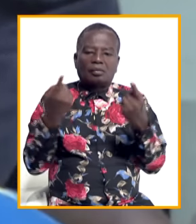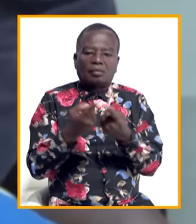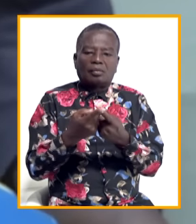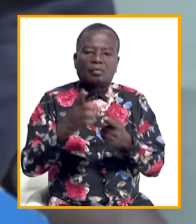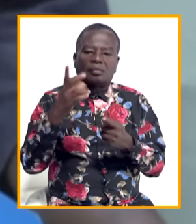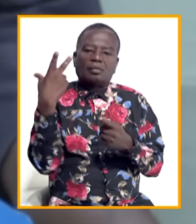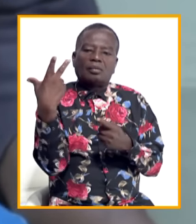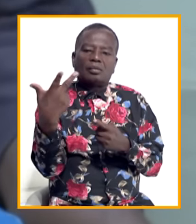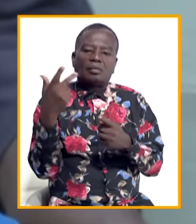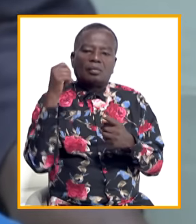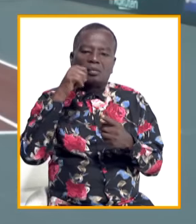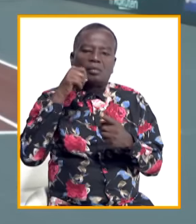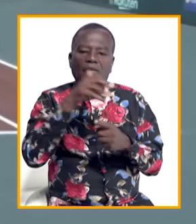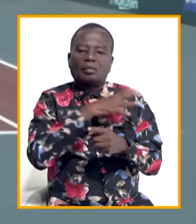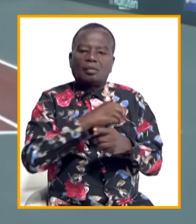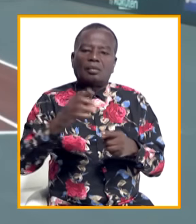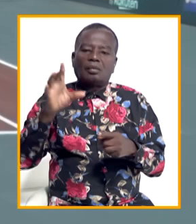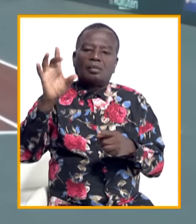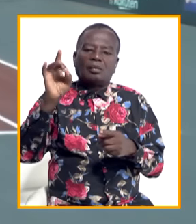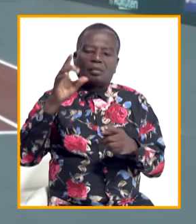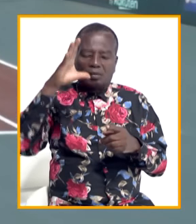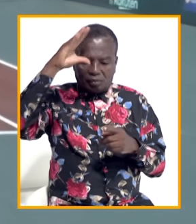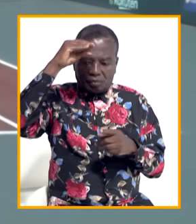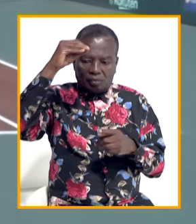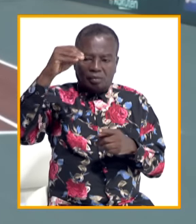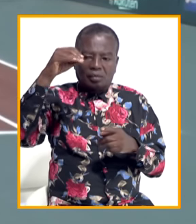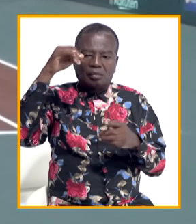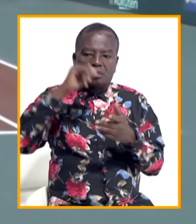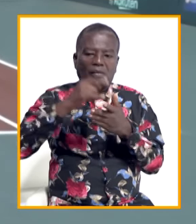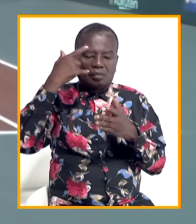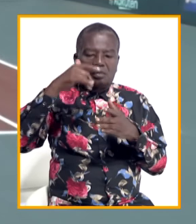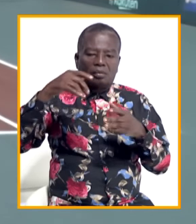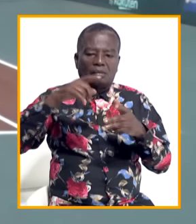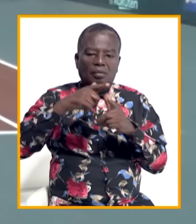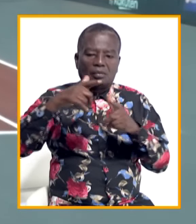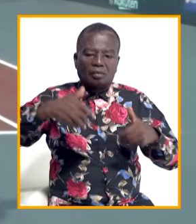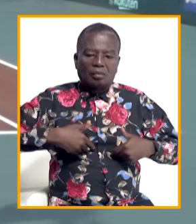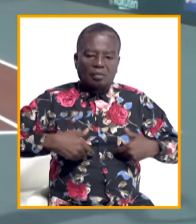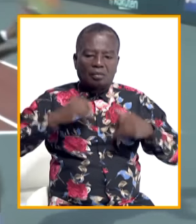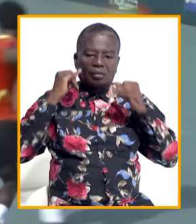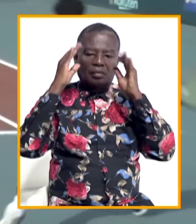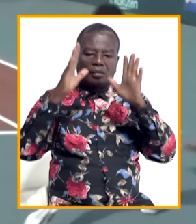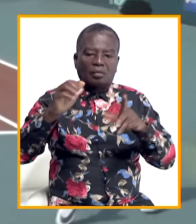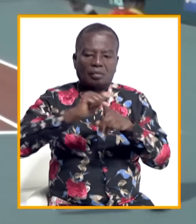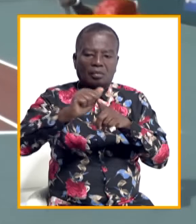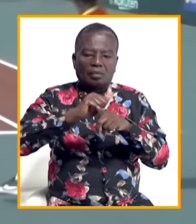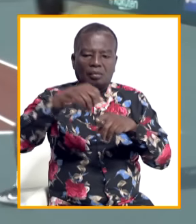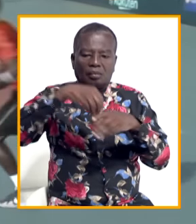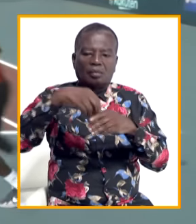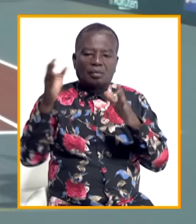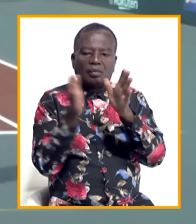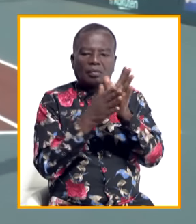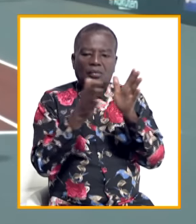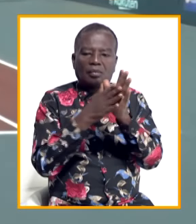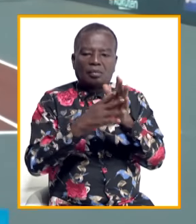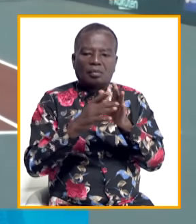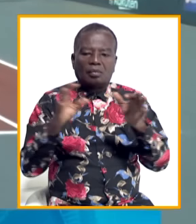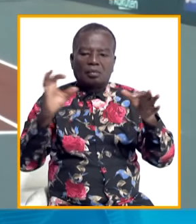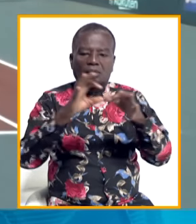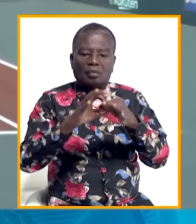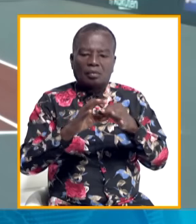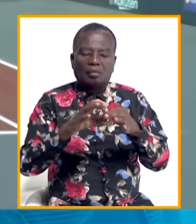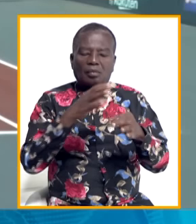8 garçons. Ce tournoi est une porte ouverte à ces jeunes Ivoiriens formés dans les écoles fédérales. Les points acquis lors de